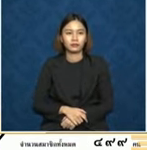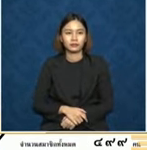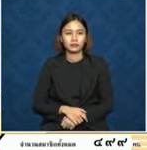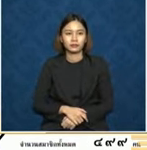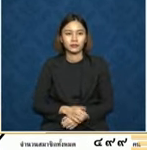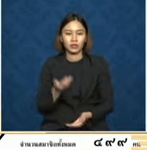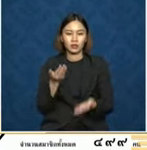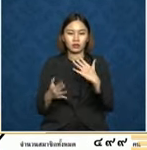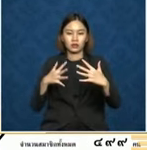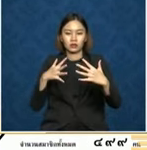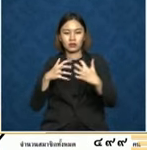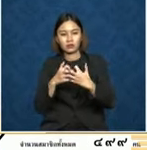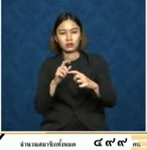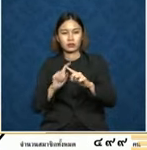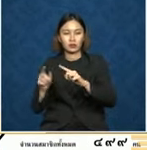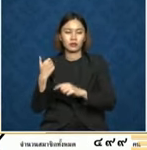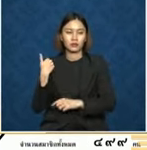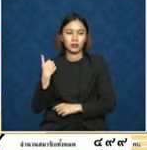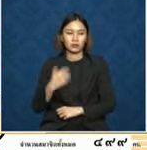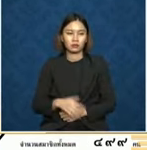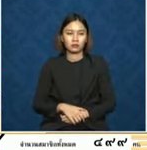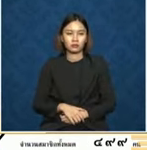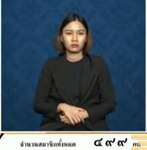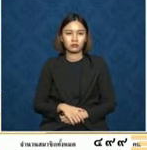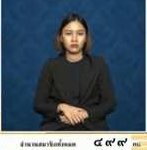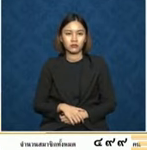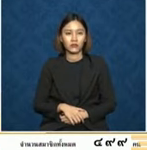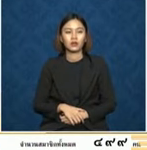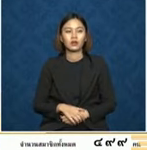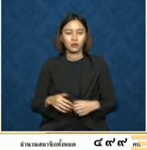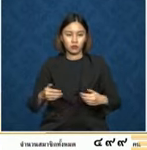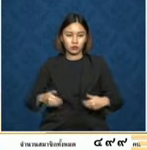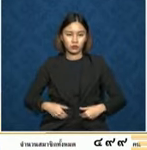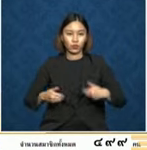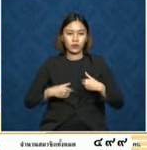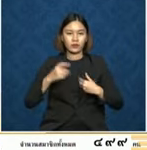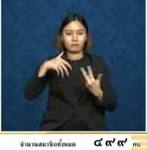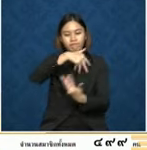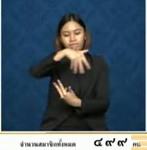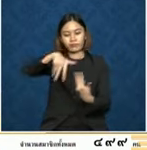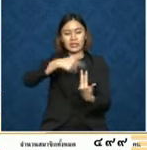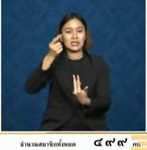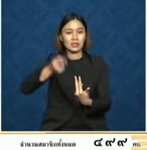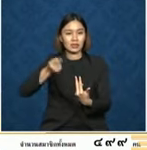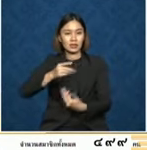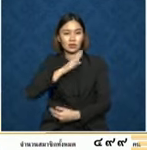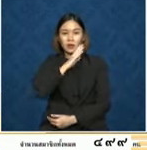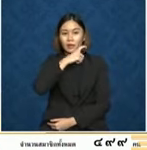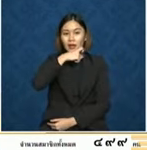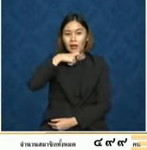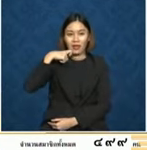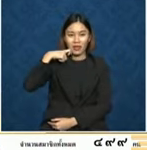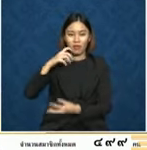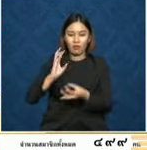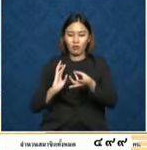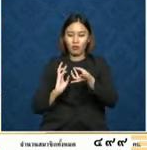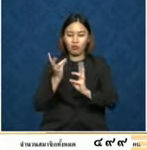หรือเกิดอุบัติเหตุนั่นคือสภาพความเป็นจริงถ้าเป็นหน้าแรงก็ฝุ่